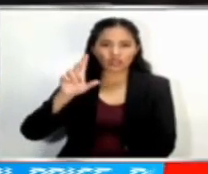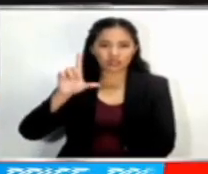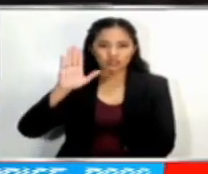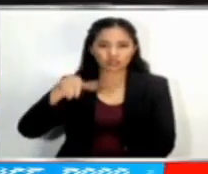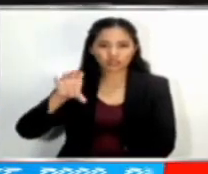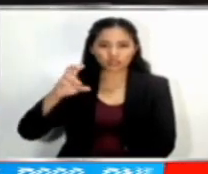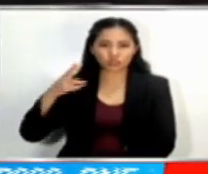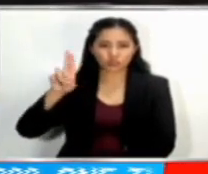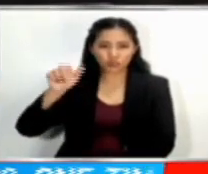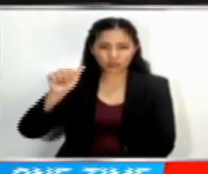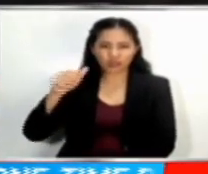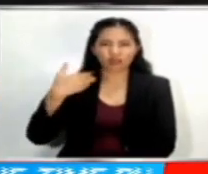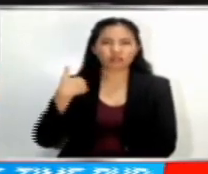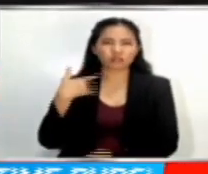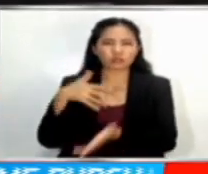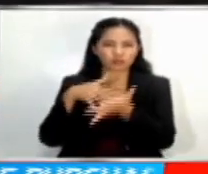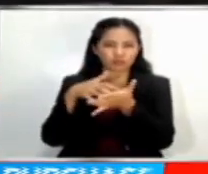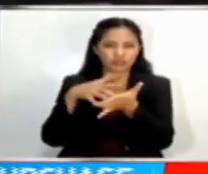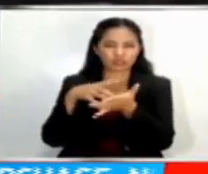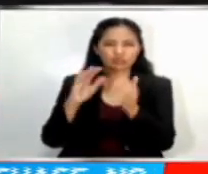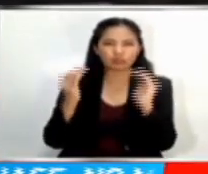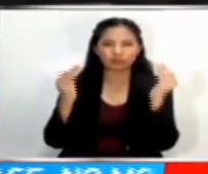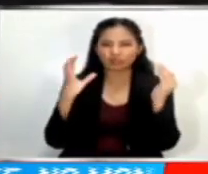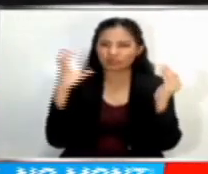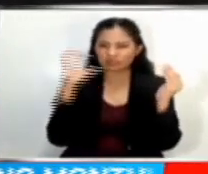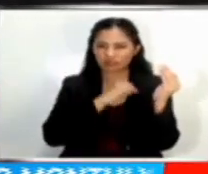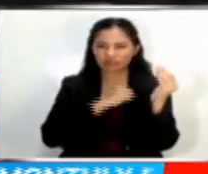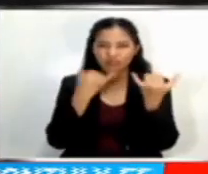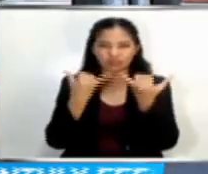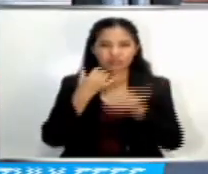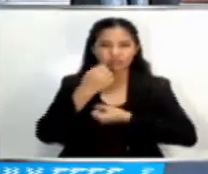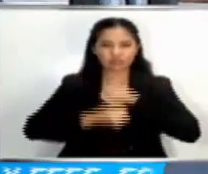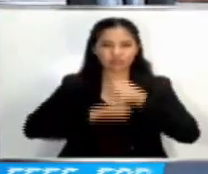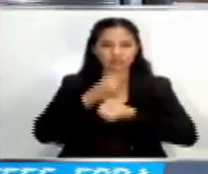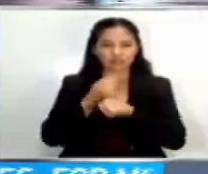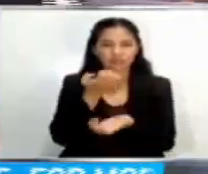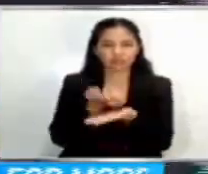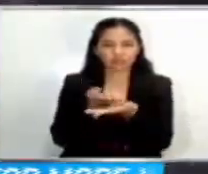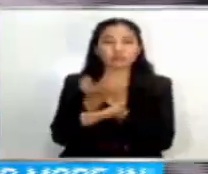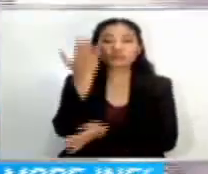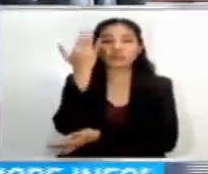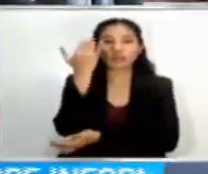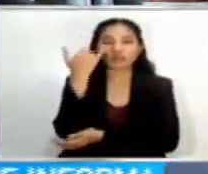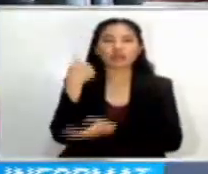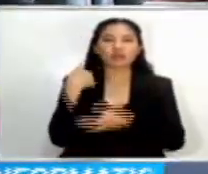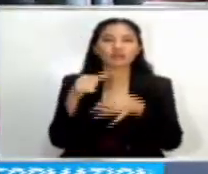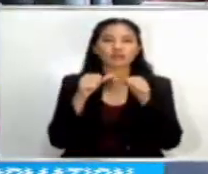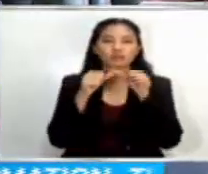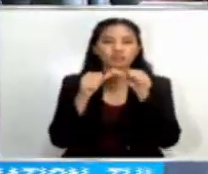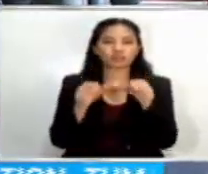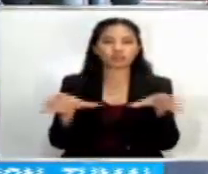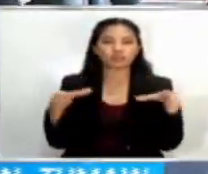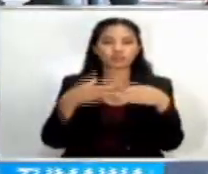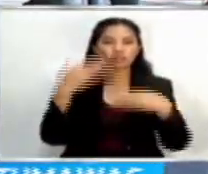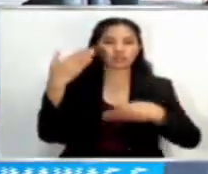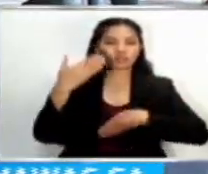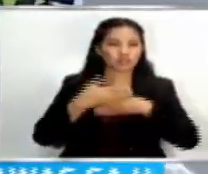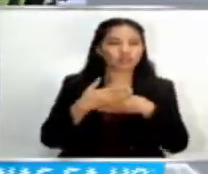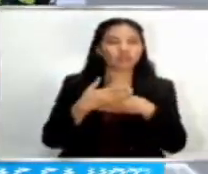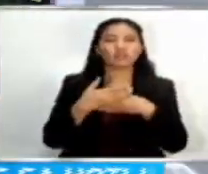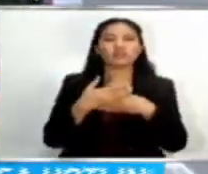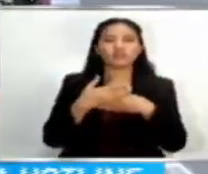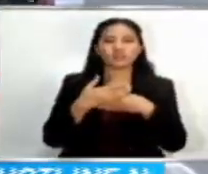tansya ang paglago ng ekonomiya ngayong taon dahil sa patuloy na pagpapatupad ng community quarantine kasunod ng pagdami ng mga kaso